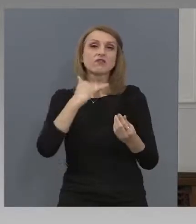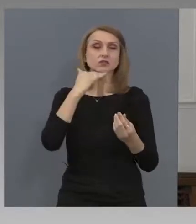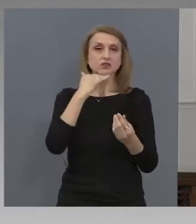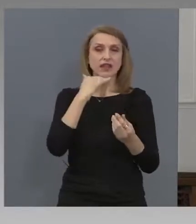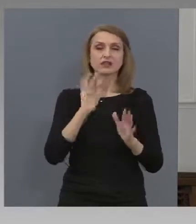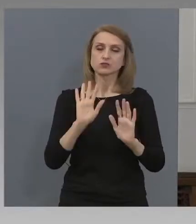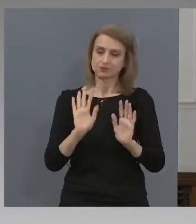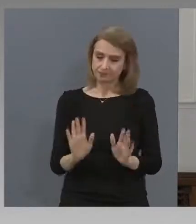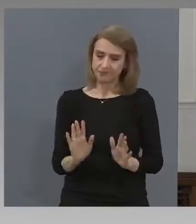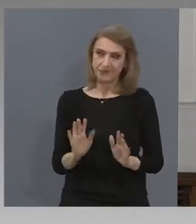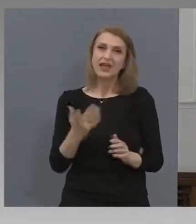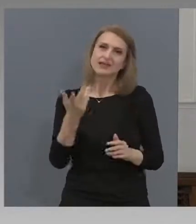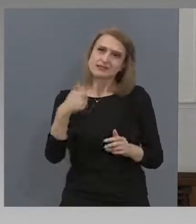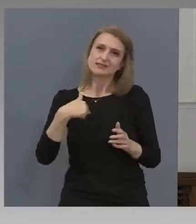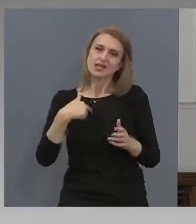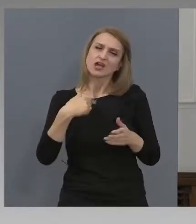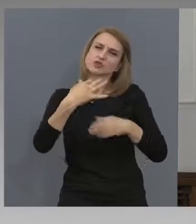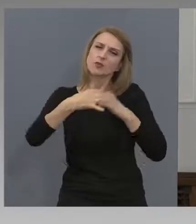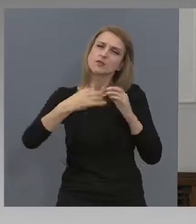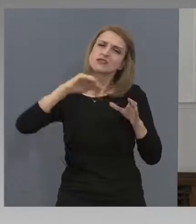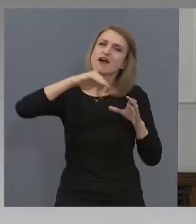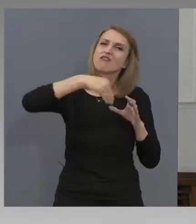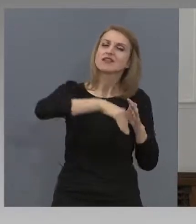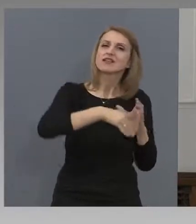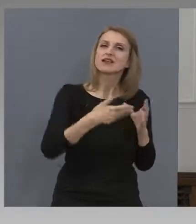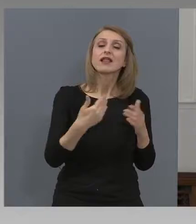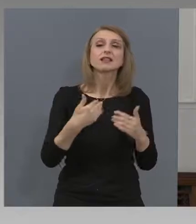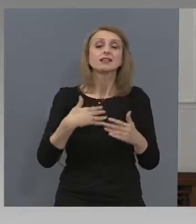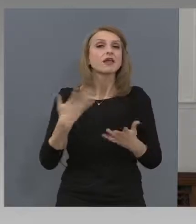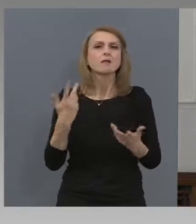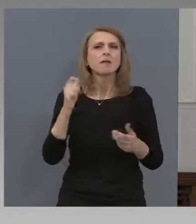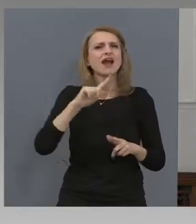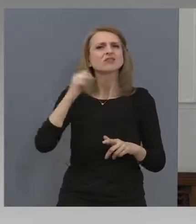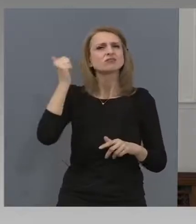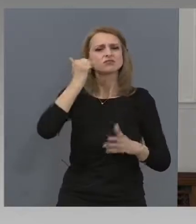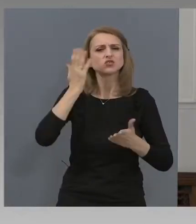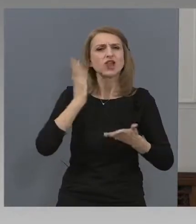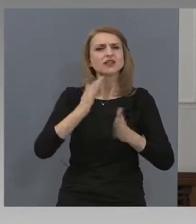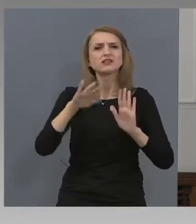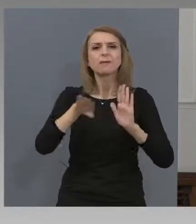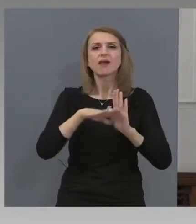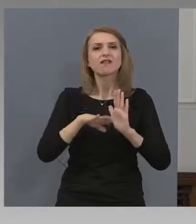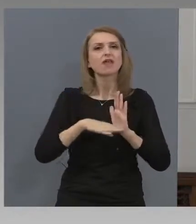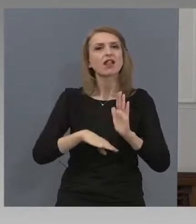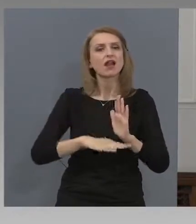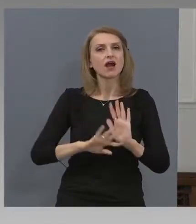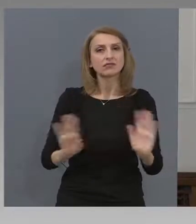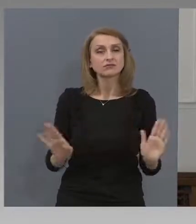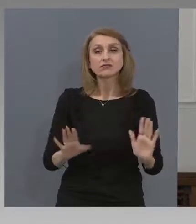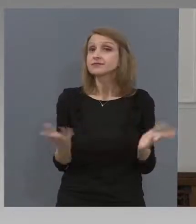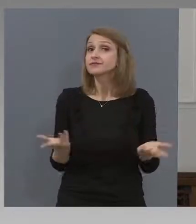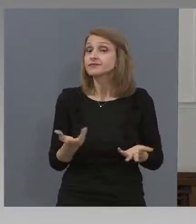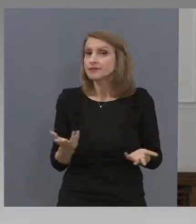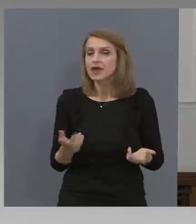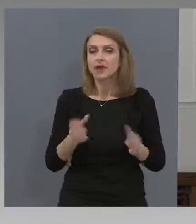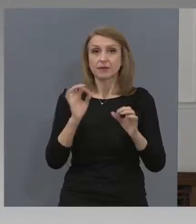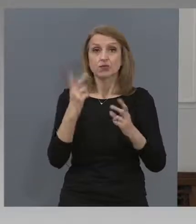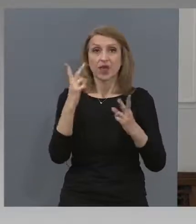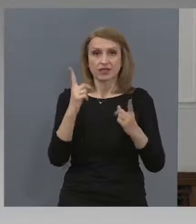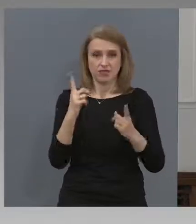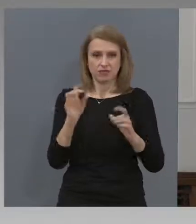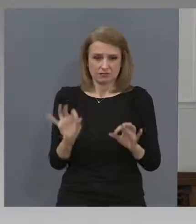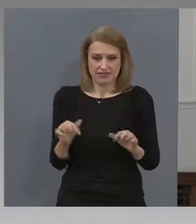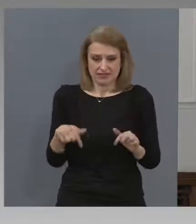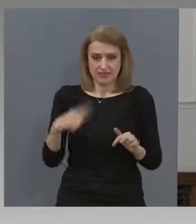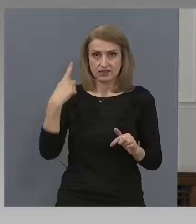си имаме, малко в кухнята на търговията, ние си имаме железни правила за оптимални процеси. Такива, че с едно зареждане